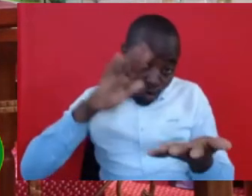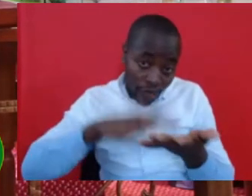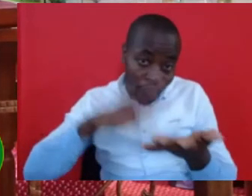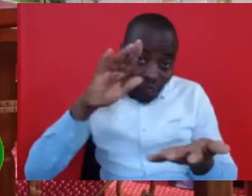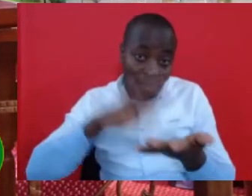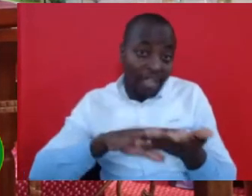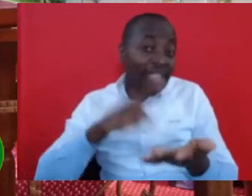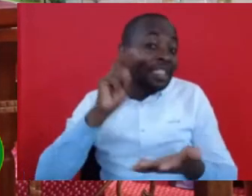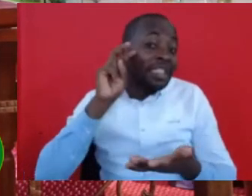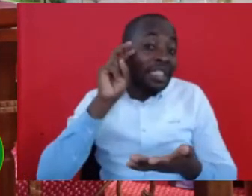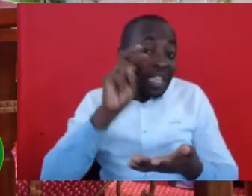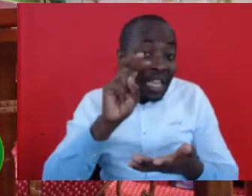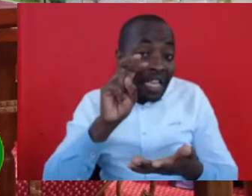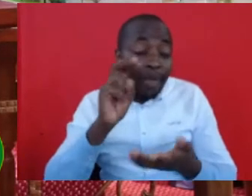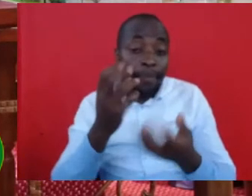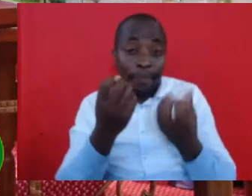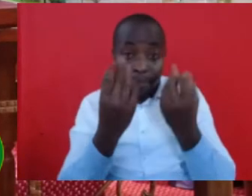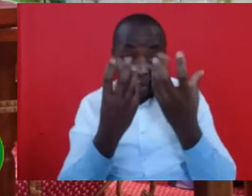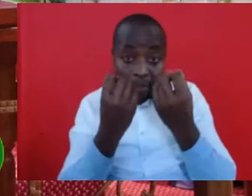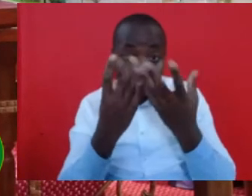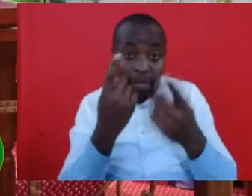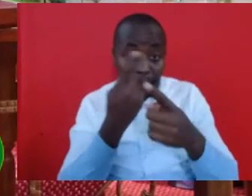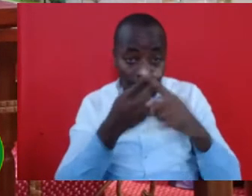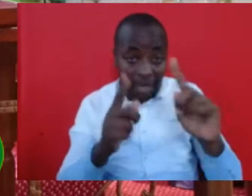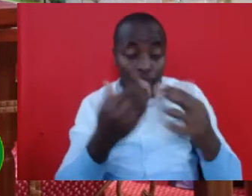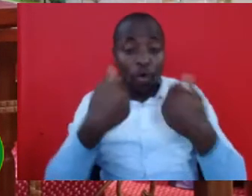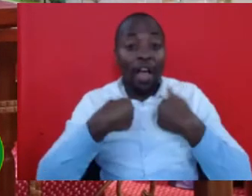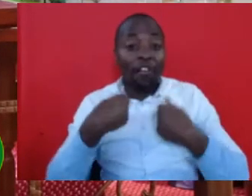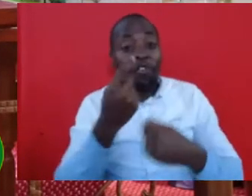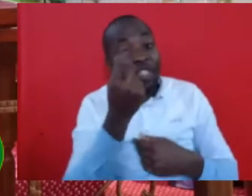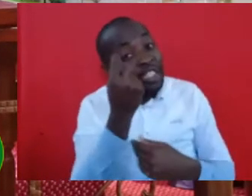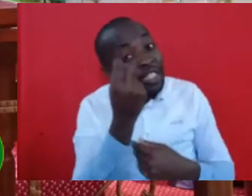mengi, lakini mlipata kidogo tu. Na